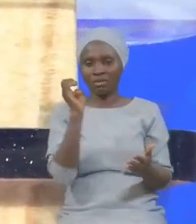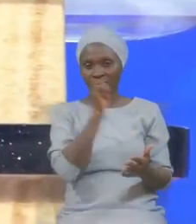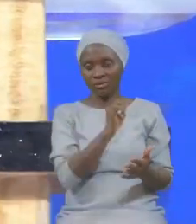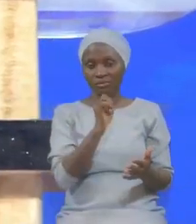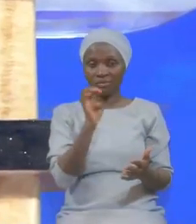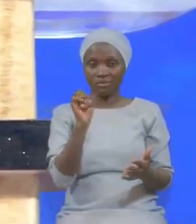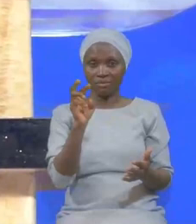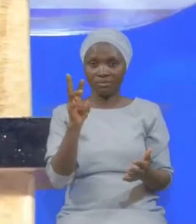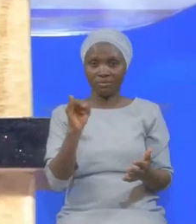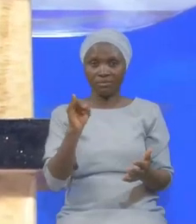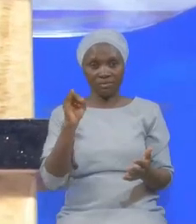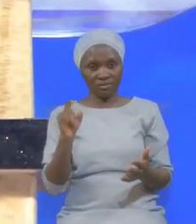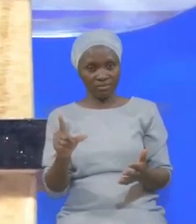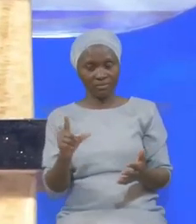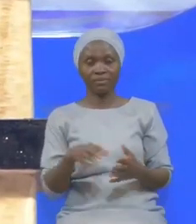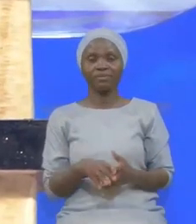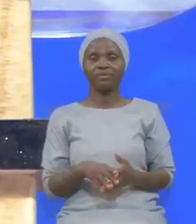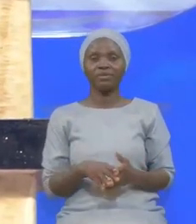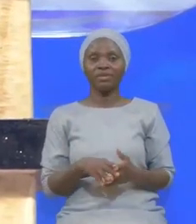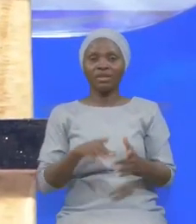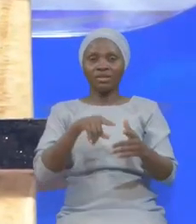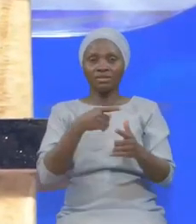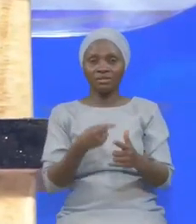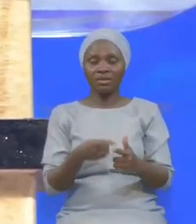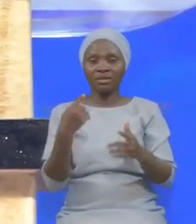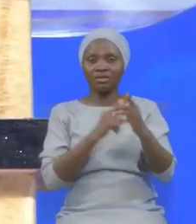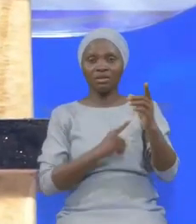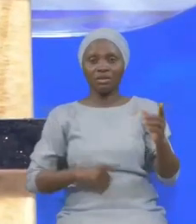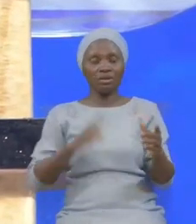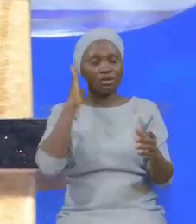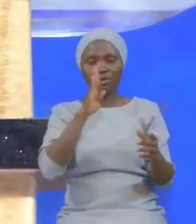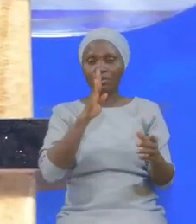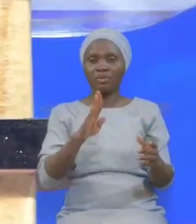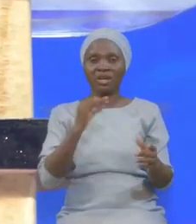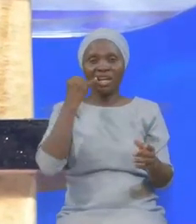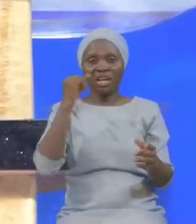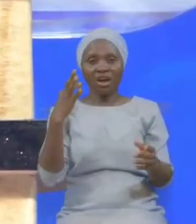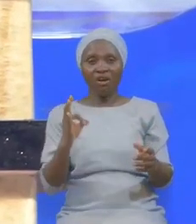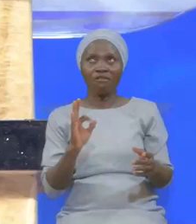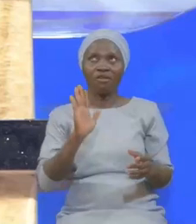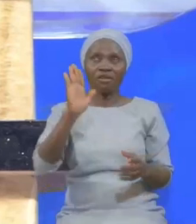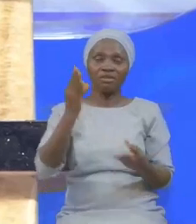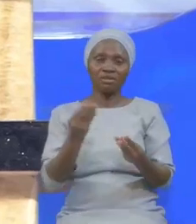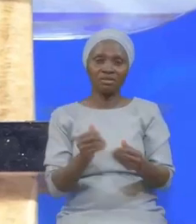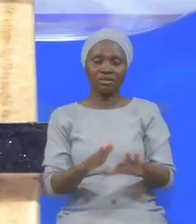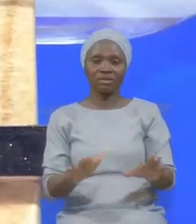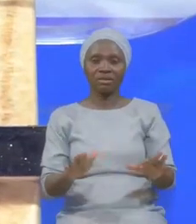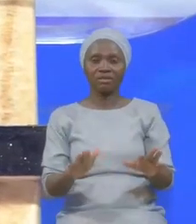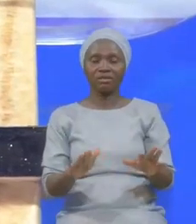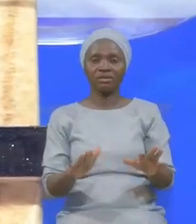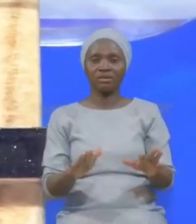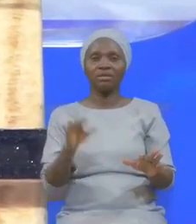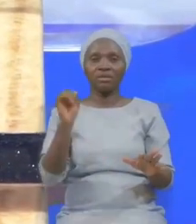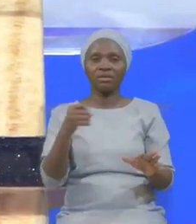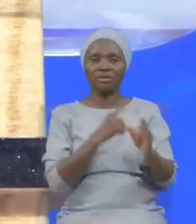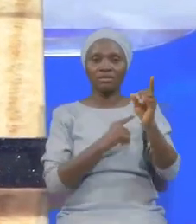L'Éternel est ému de jalousie pour son pays. Et il épargne son peuple. L'Éternel répond, il